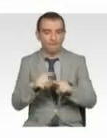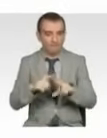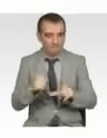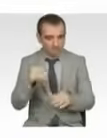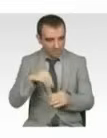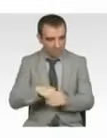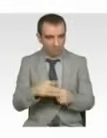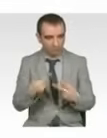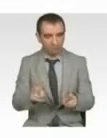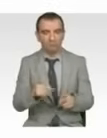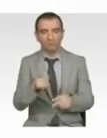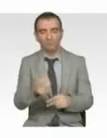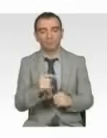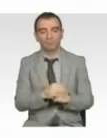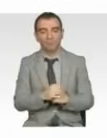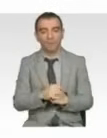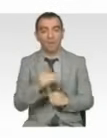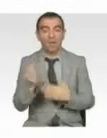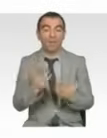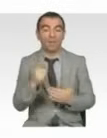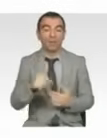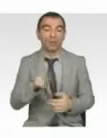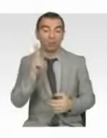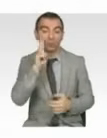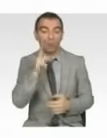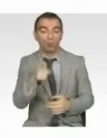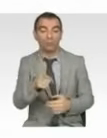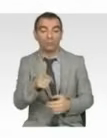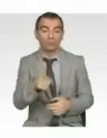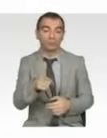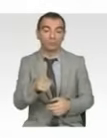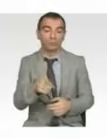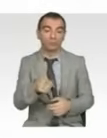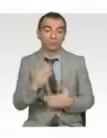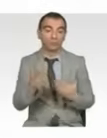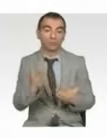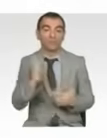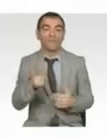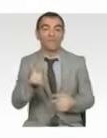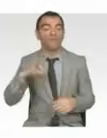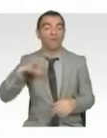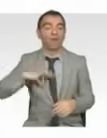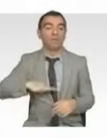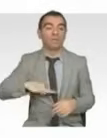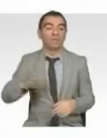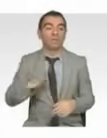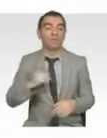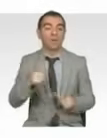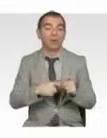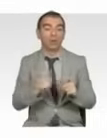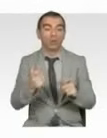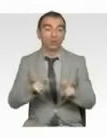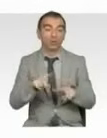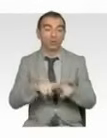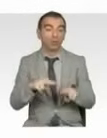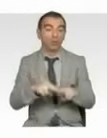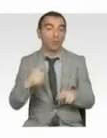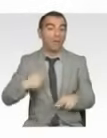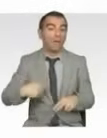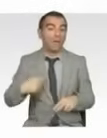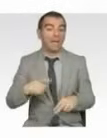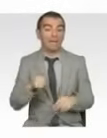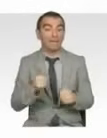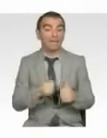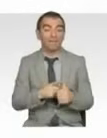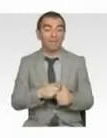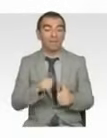ekleyebilirler içerisine. Ama böyle son derece çok faydalı. Sumağın en önemli özelliklerinden bir